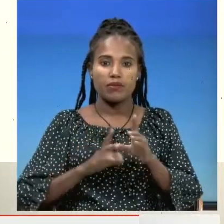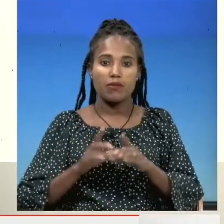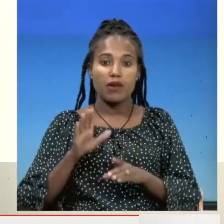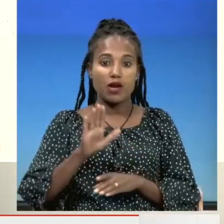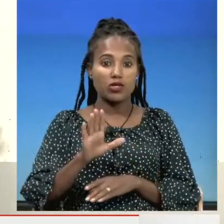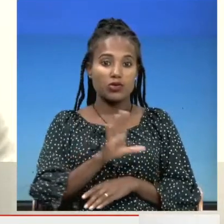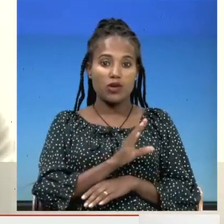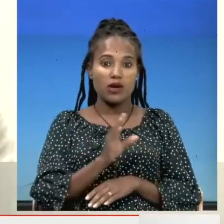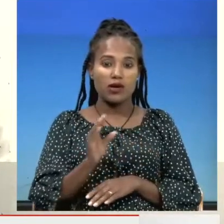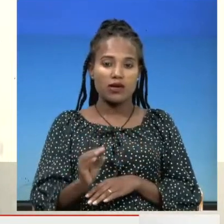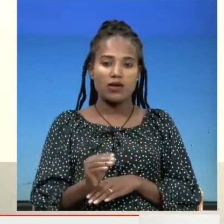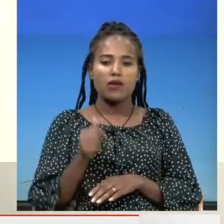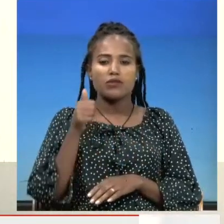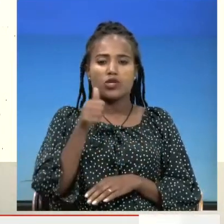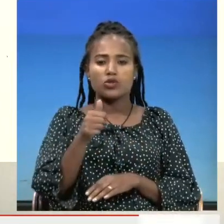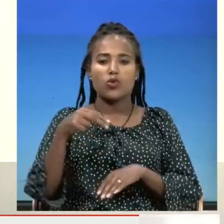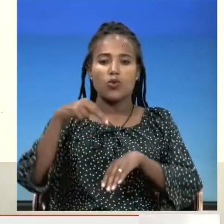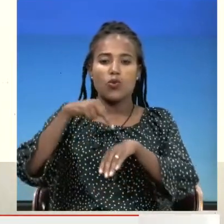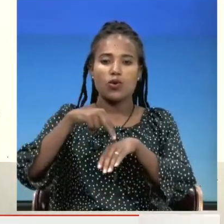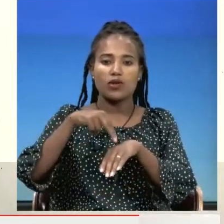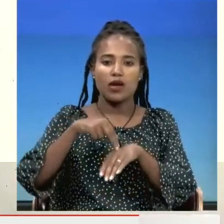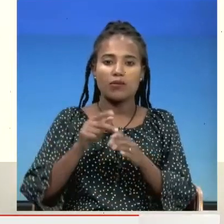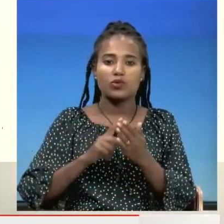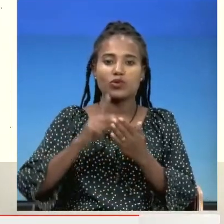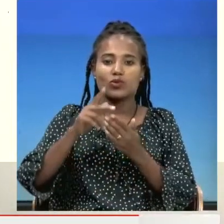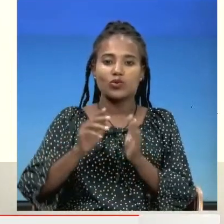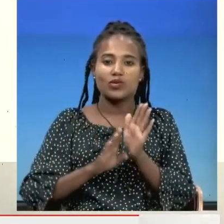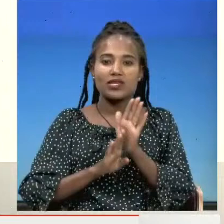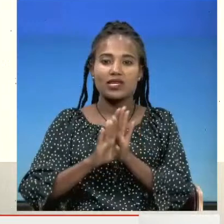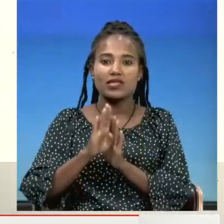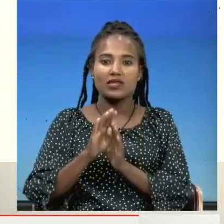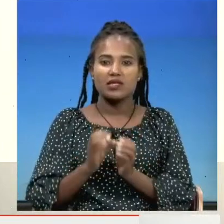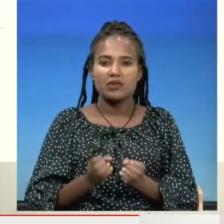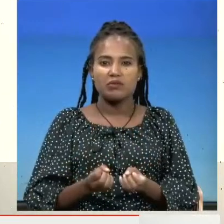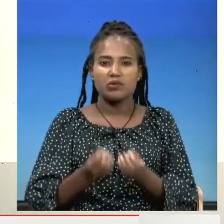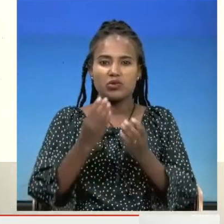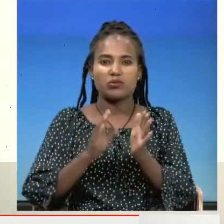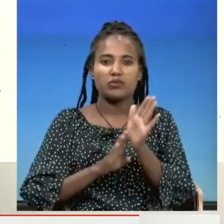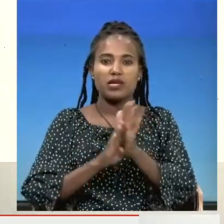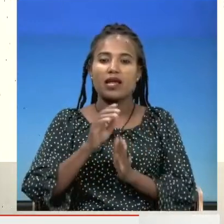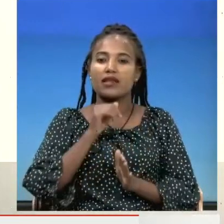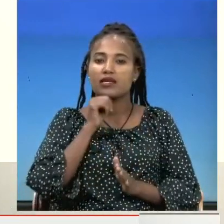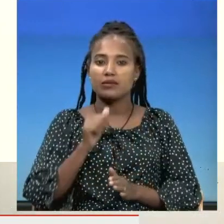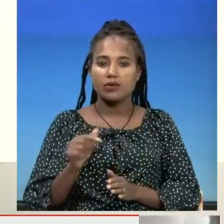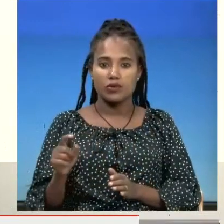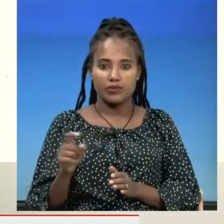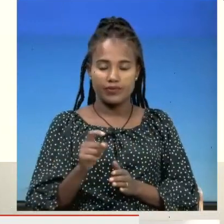በማድረጋቸውና በእሳቸው ቆይታ የፕሮጀክቱ እድገት እምብዛም ያላደገ ቢሆንም